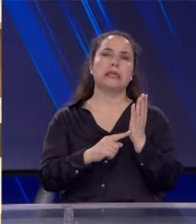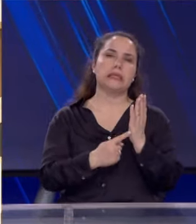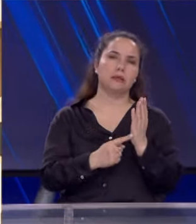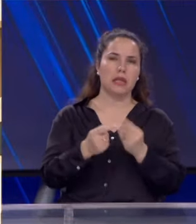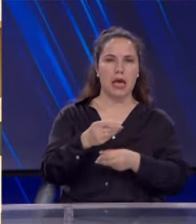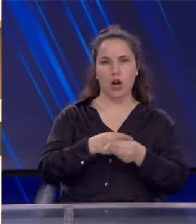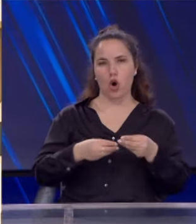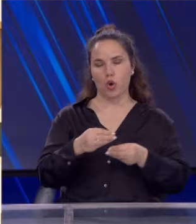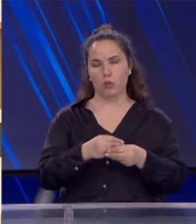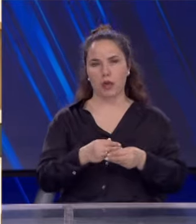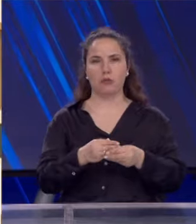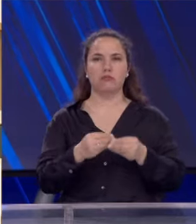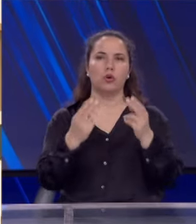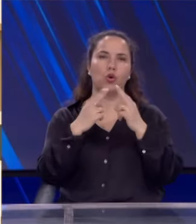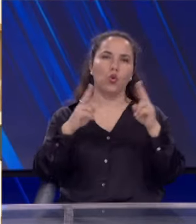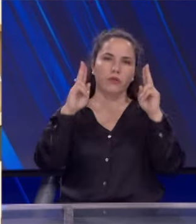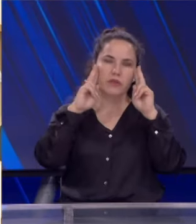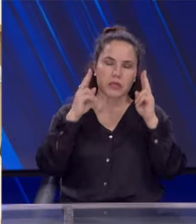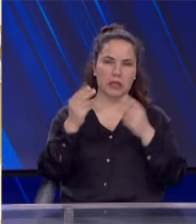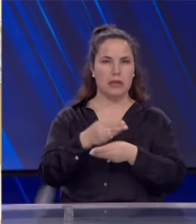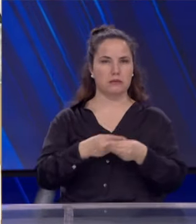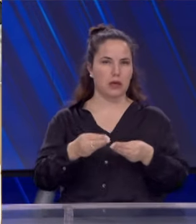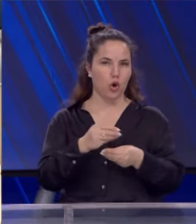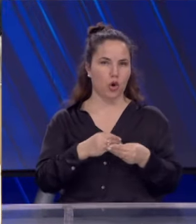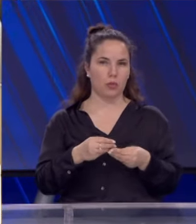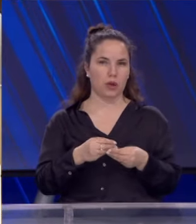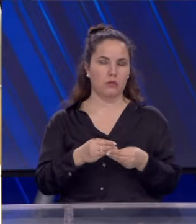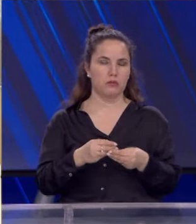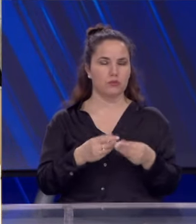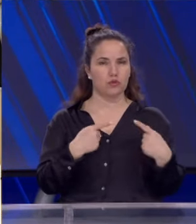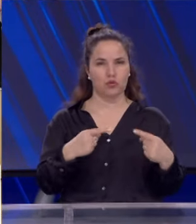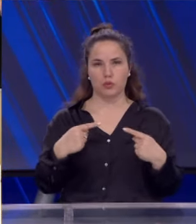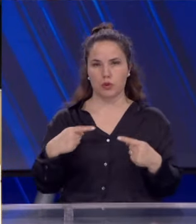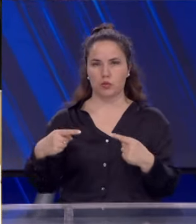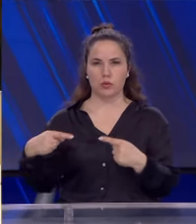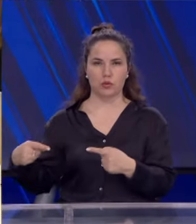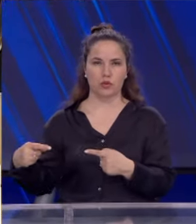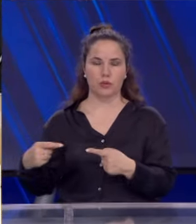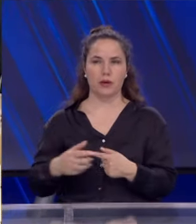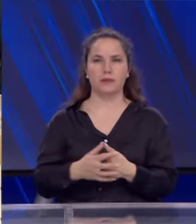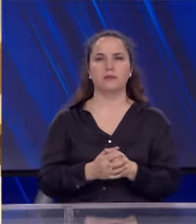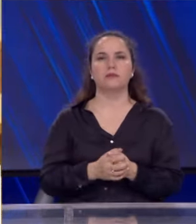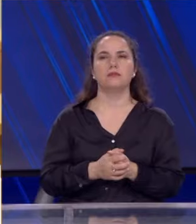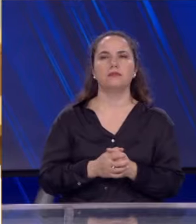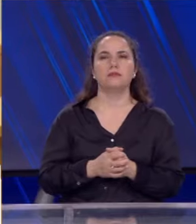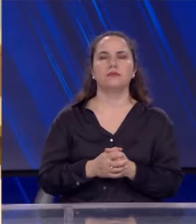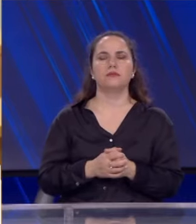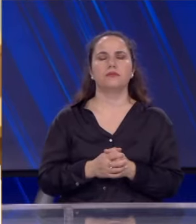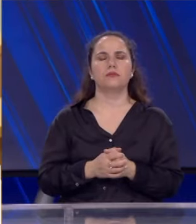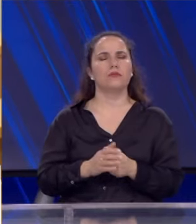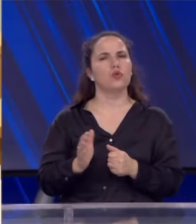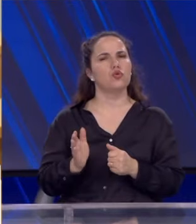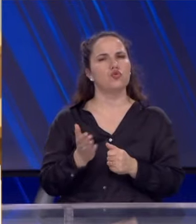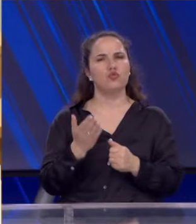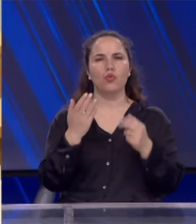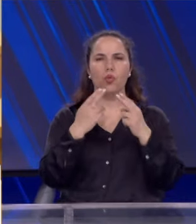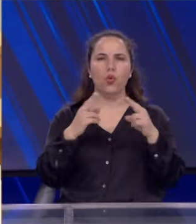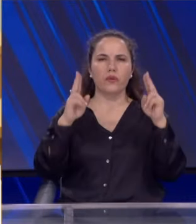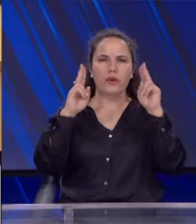ekonomike dhe në profilet e ekonomisë. Në klasat me profil shoqëror është pjesa më e madhe tentojnë